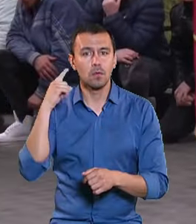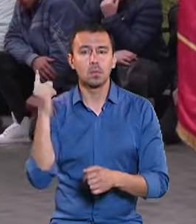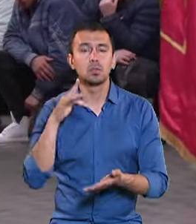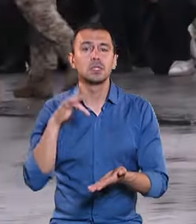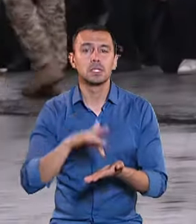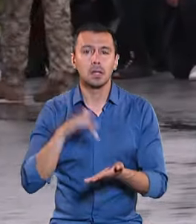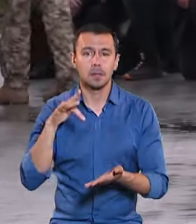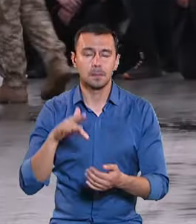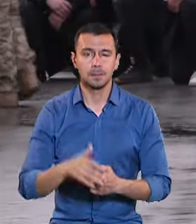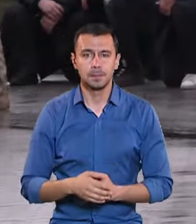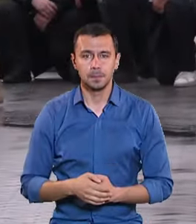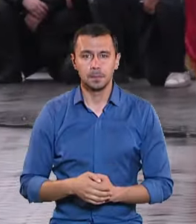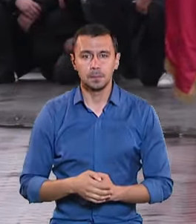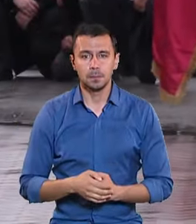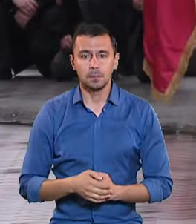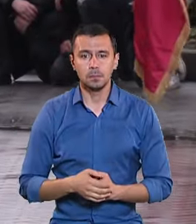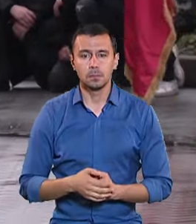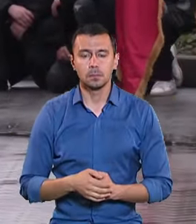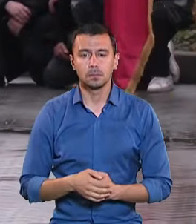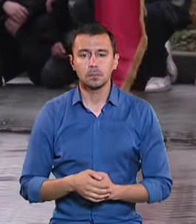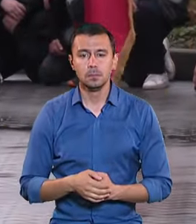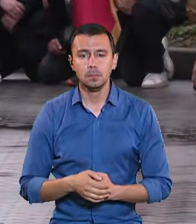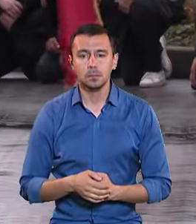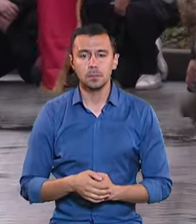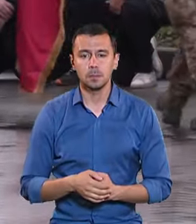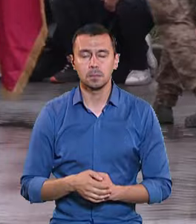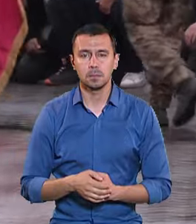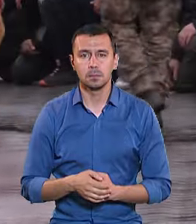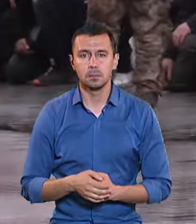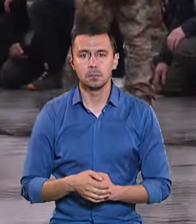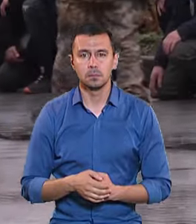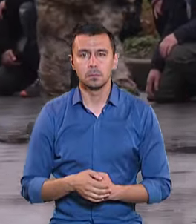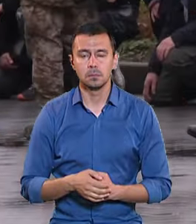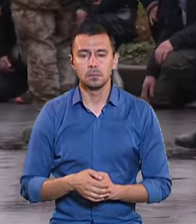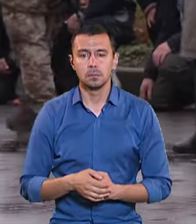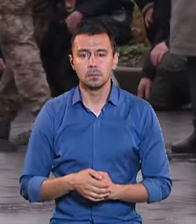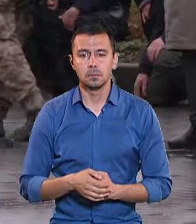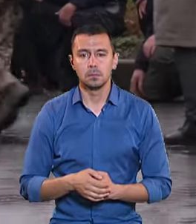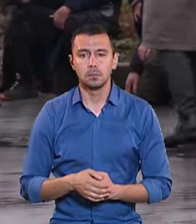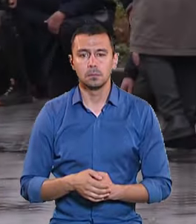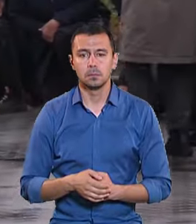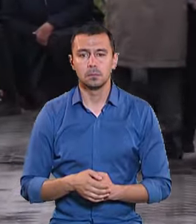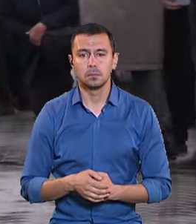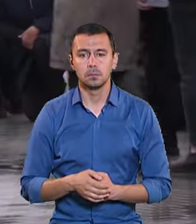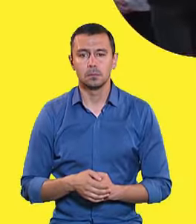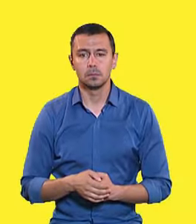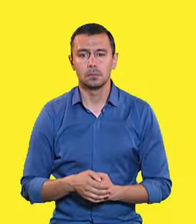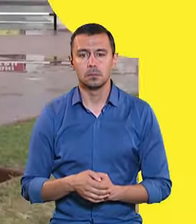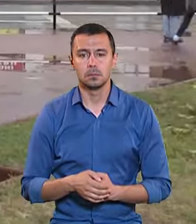обласному центрі. Діана Колесник, Віктор Кривий, Олександр Горішевський, Суспільне новини, Хмельницький.